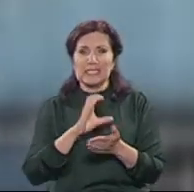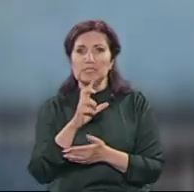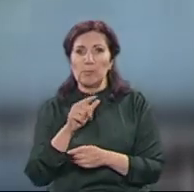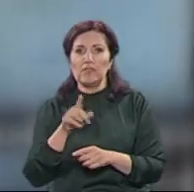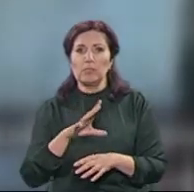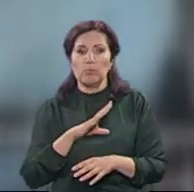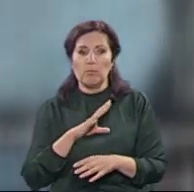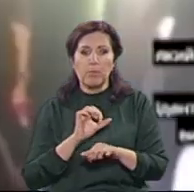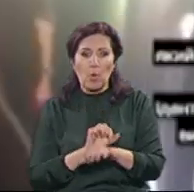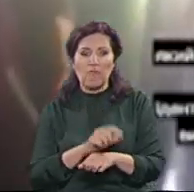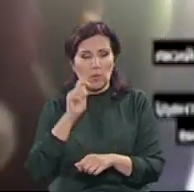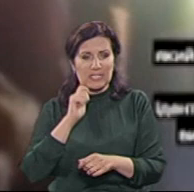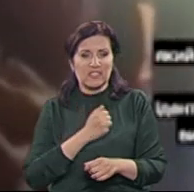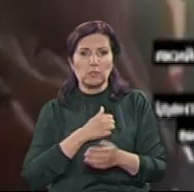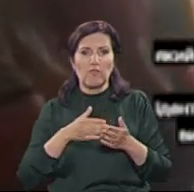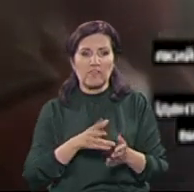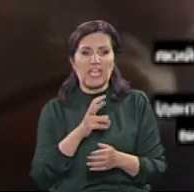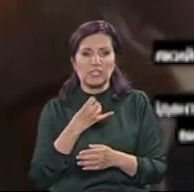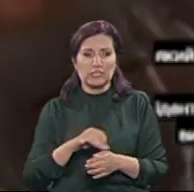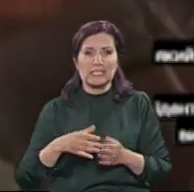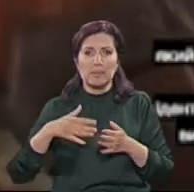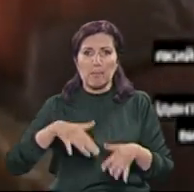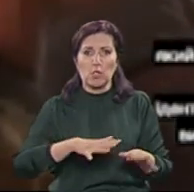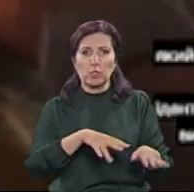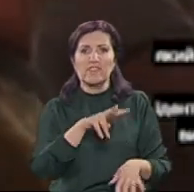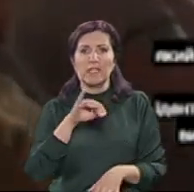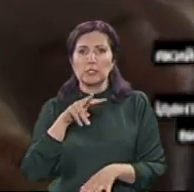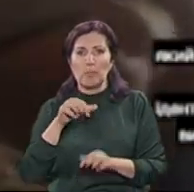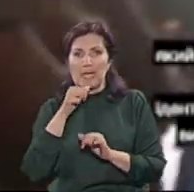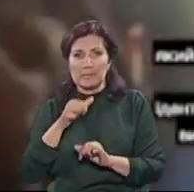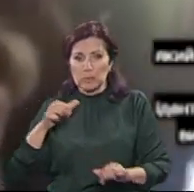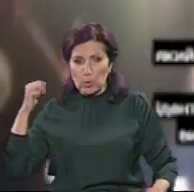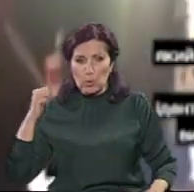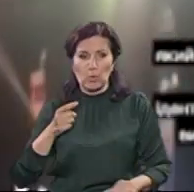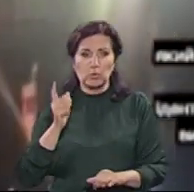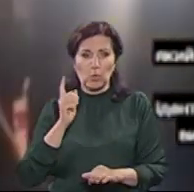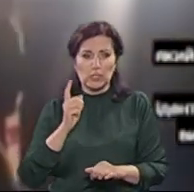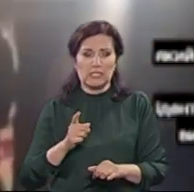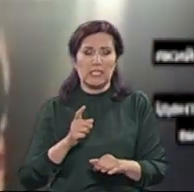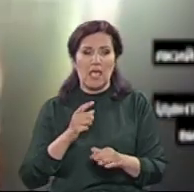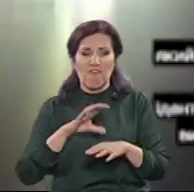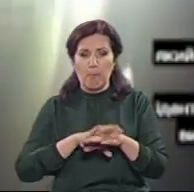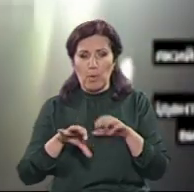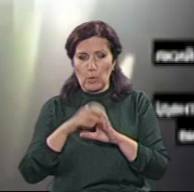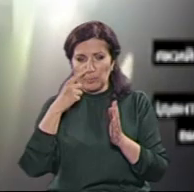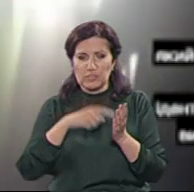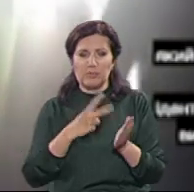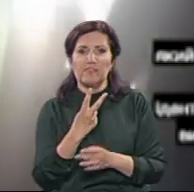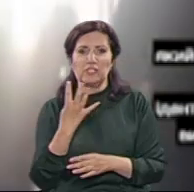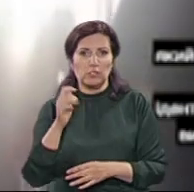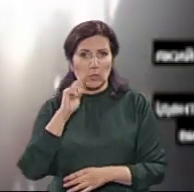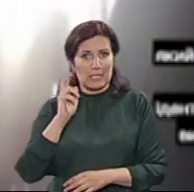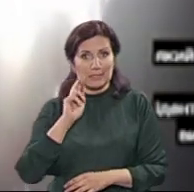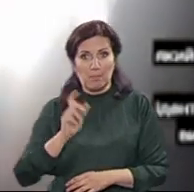він блокував українські військові кораблі у Керченській протоці в листопаді минулого року. Тоді, нагадаю, в полон потрапили 24 українські